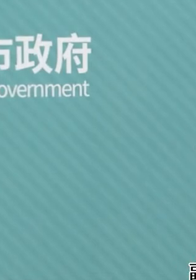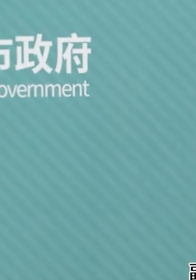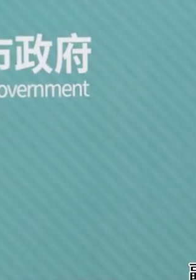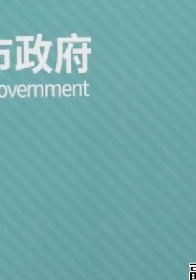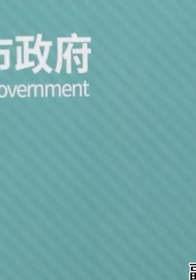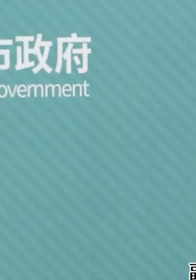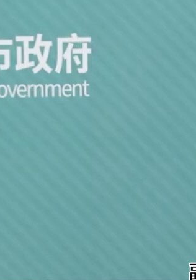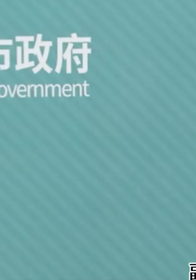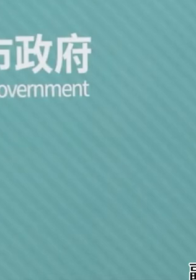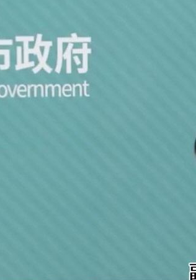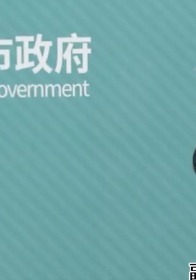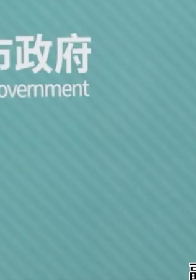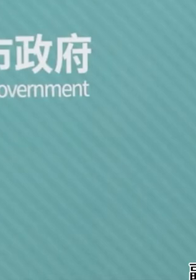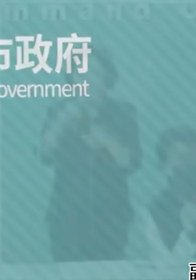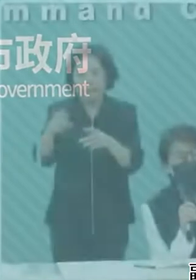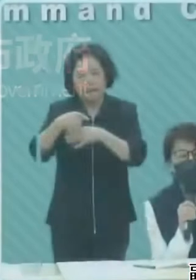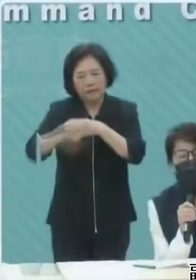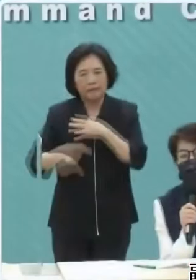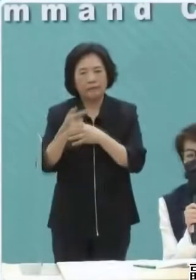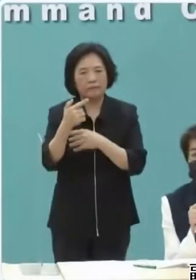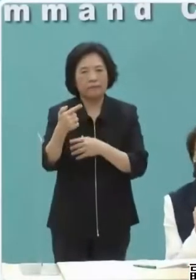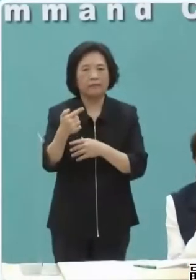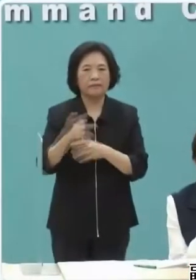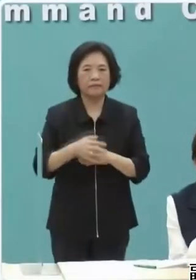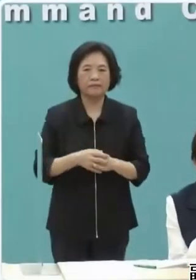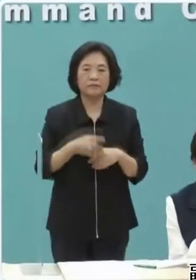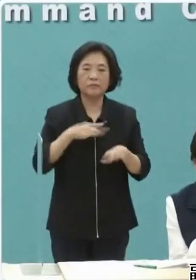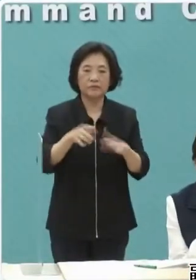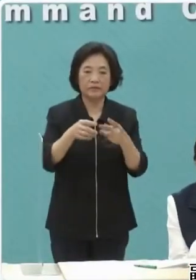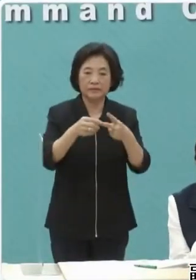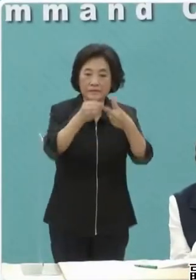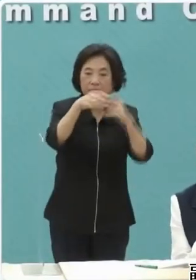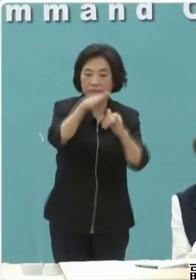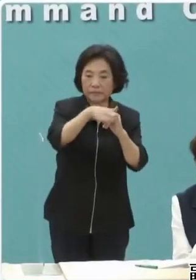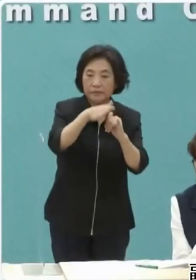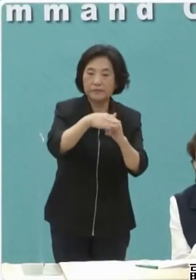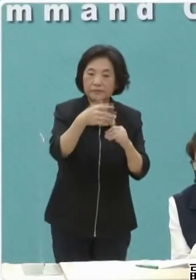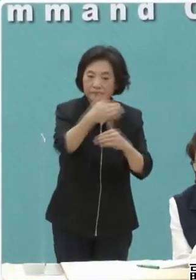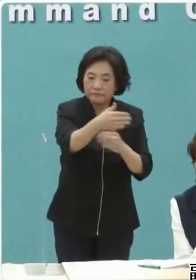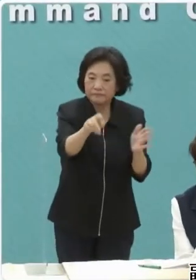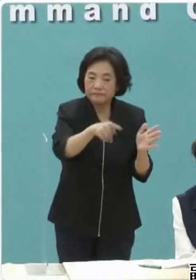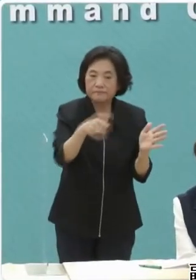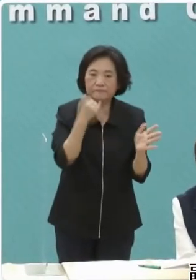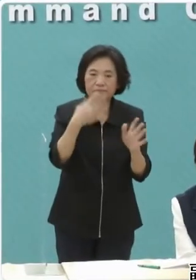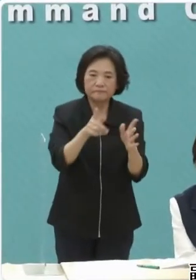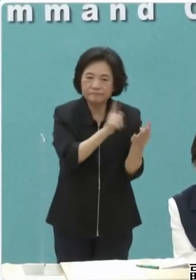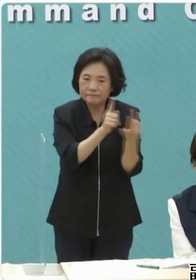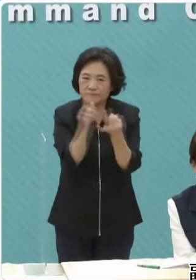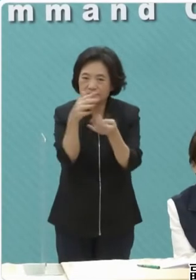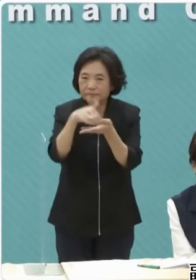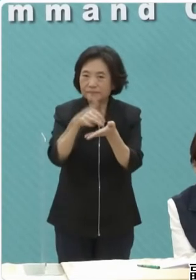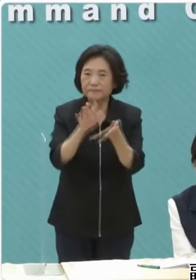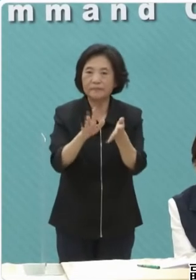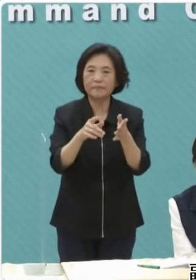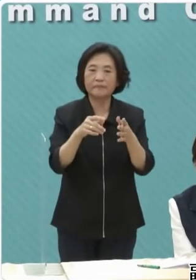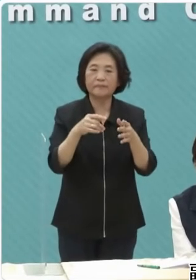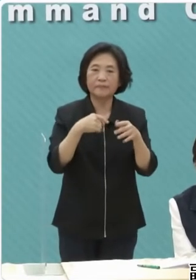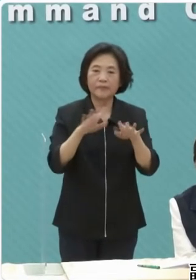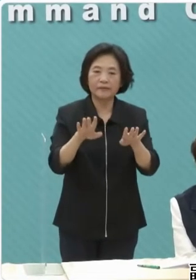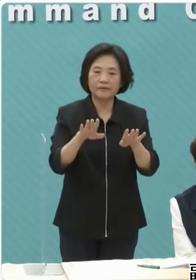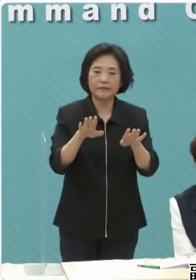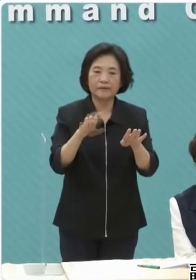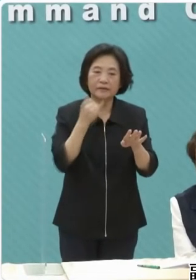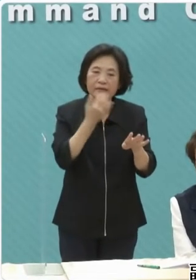那所以我们在这几天已经把我们二殡的一些相关的空间给盘点了一下，然后也能够移出